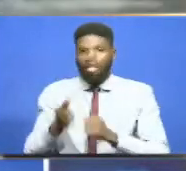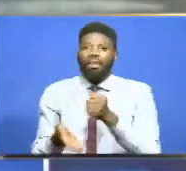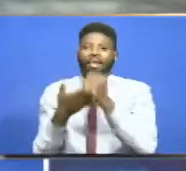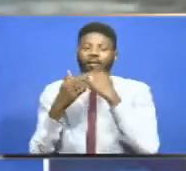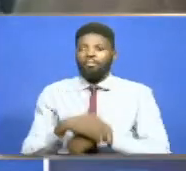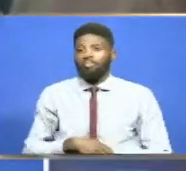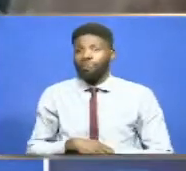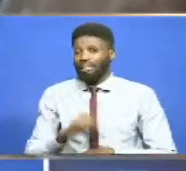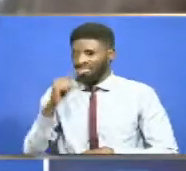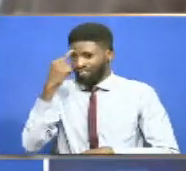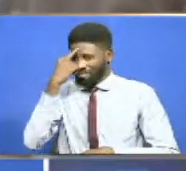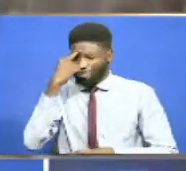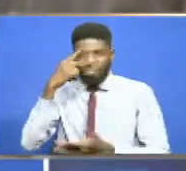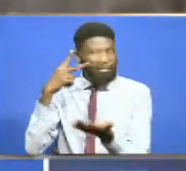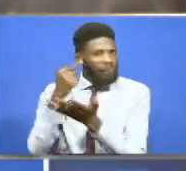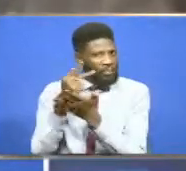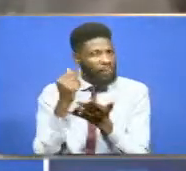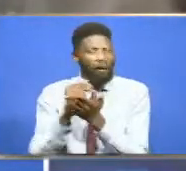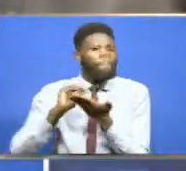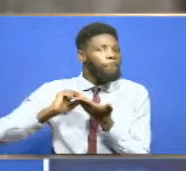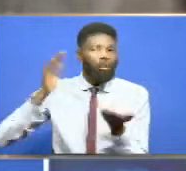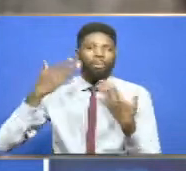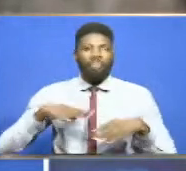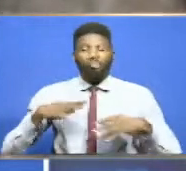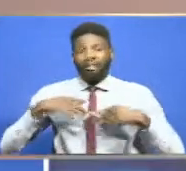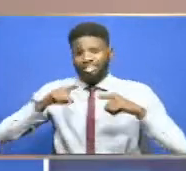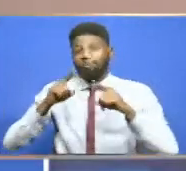zaidi duniani imewachanja kikamilifu watu